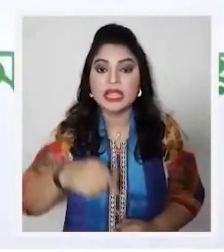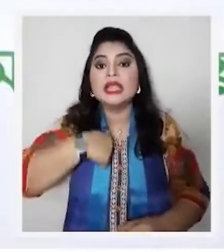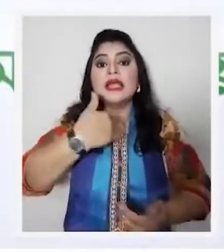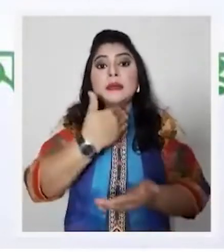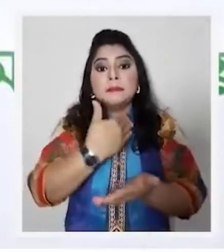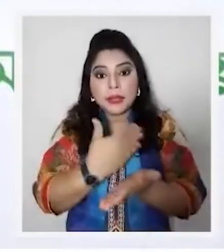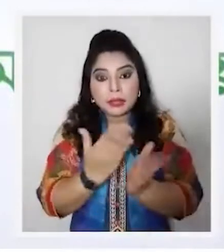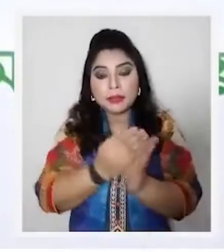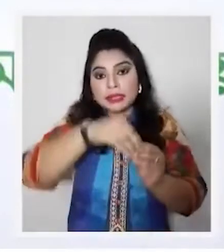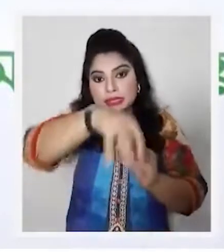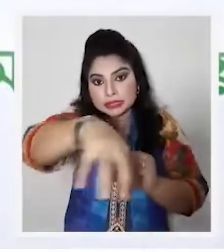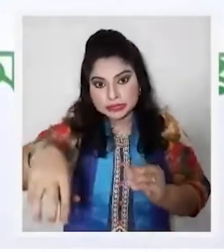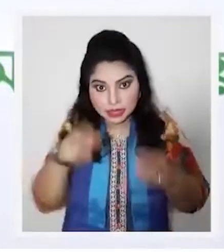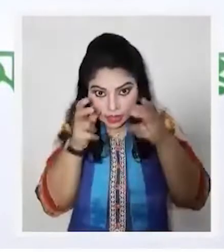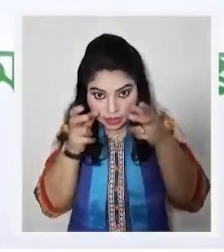60,785 জন।